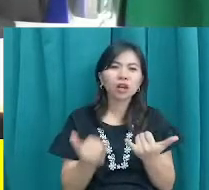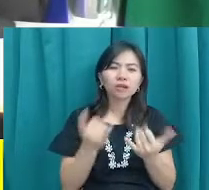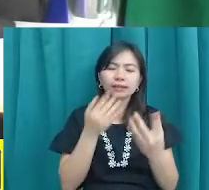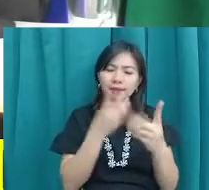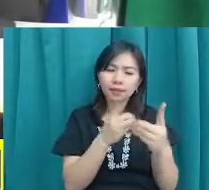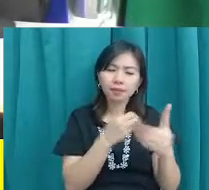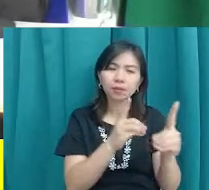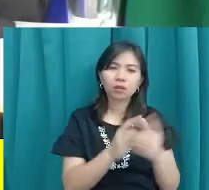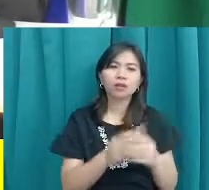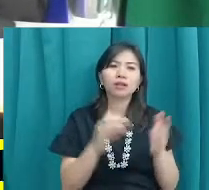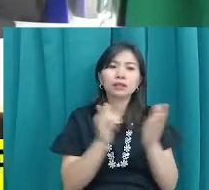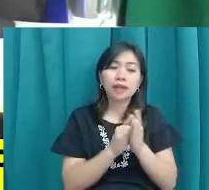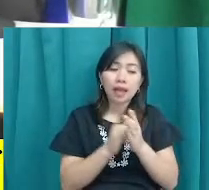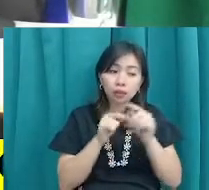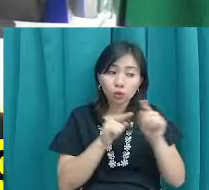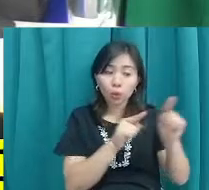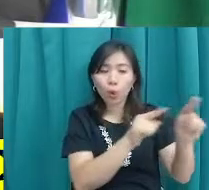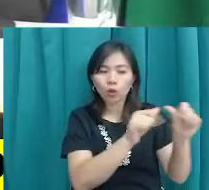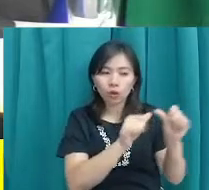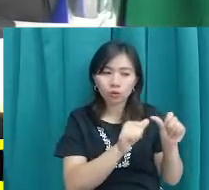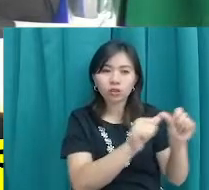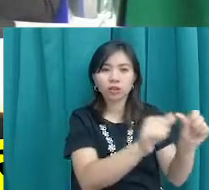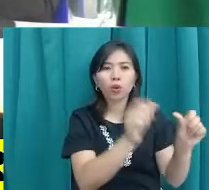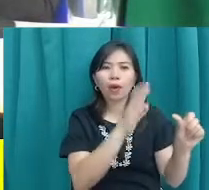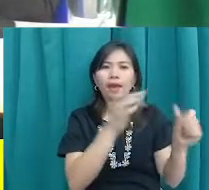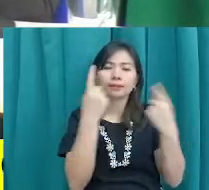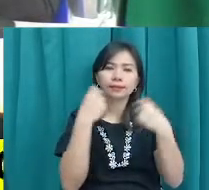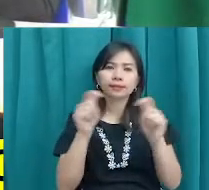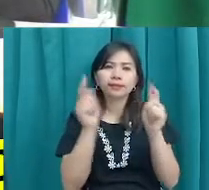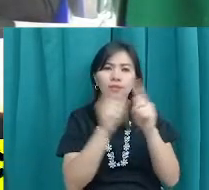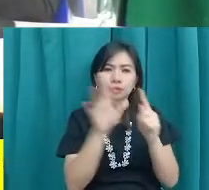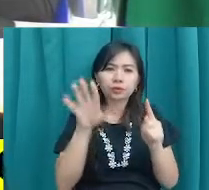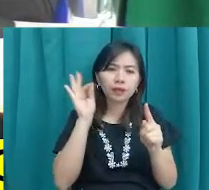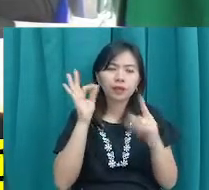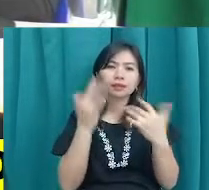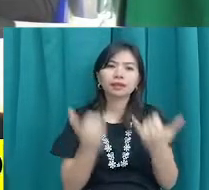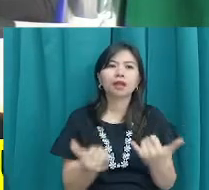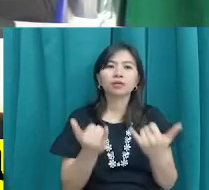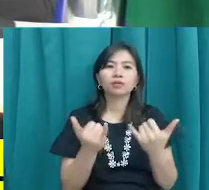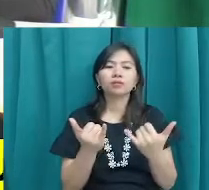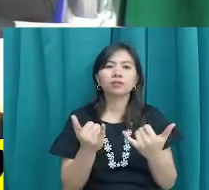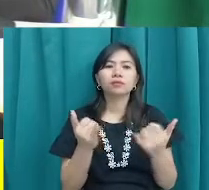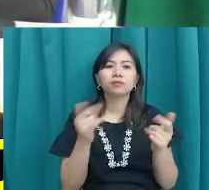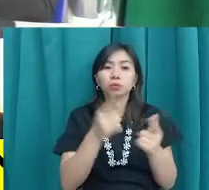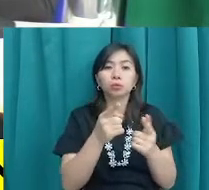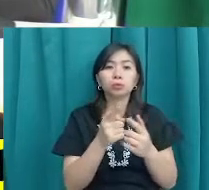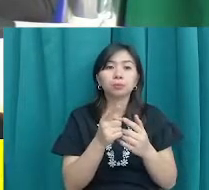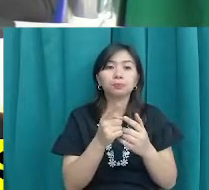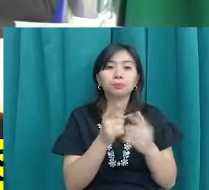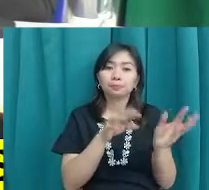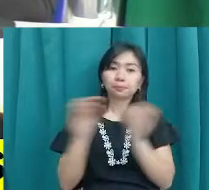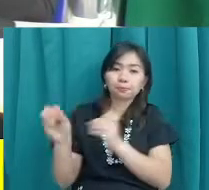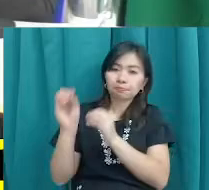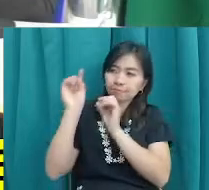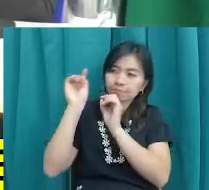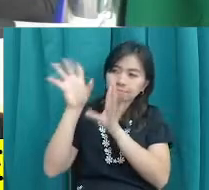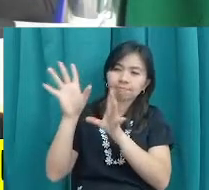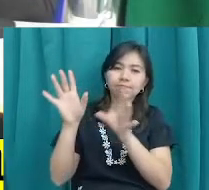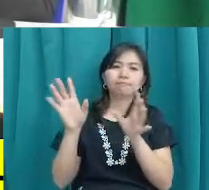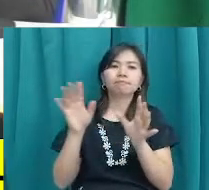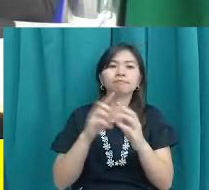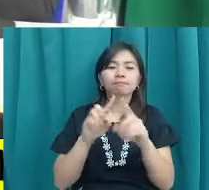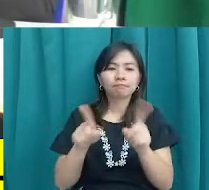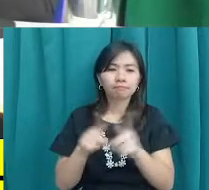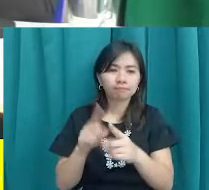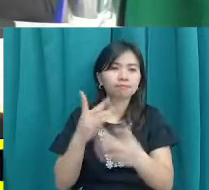ngayon na papunta na o humahanap na kayo ng pagkakataong ipagkaluloob ang Panginoon Jesucristo. Yes! Kaya nais